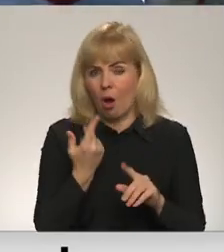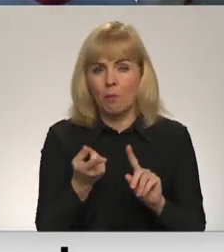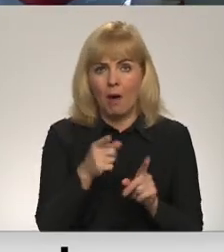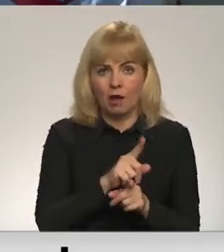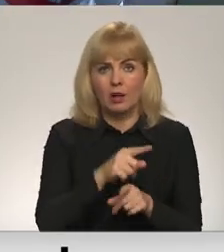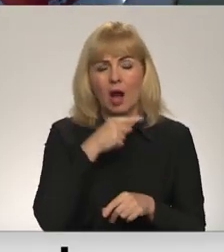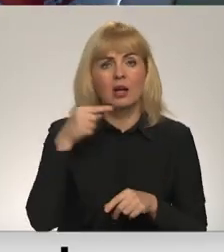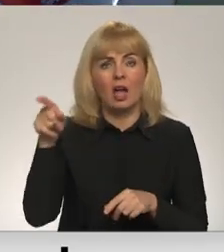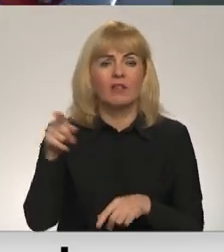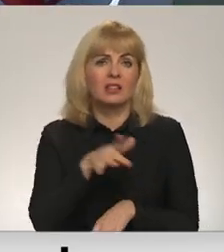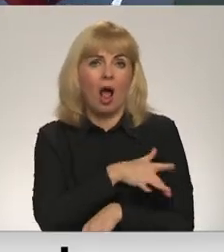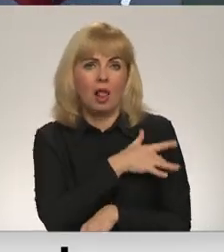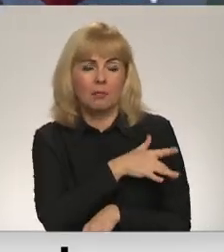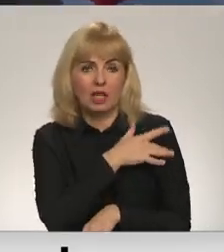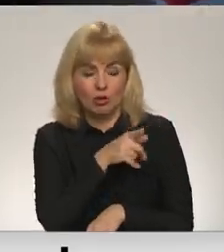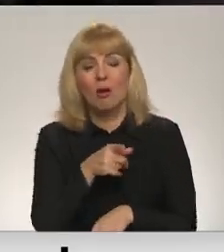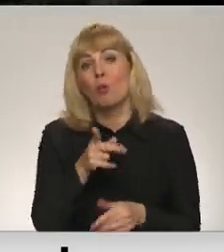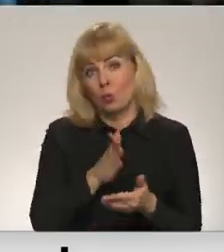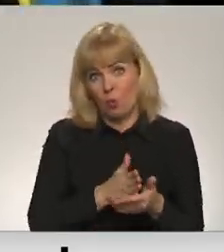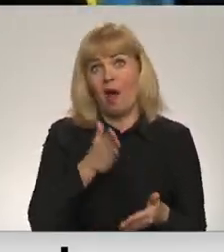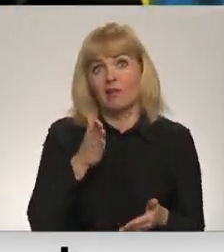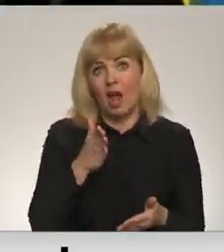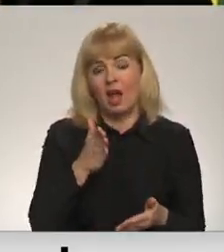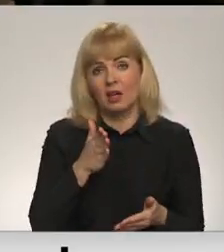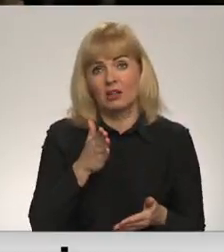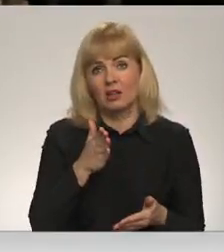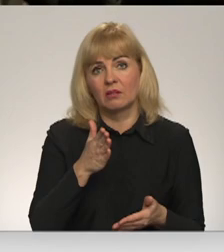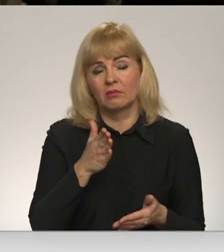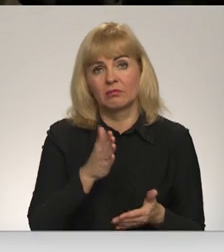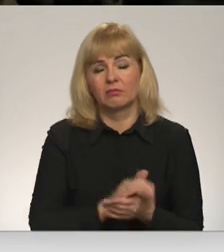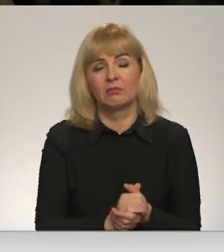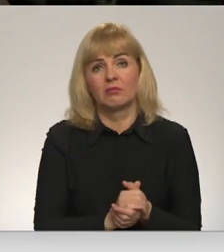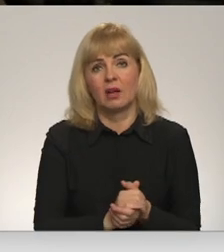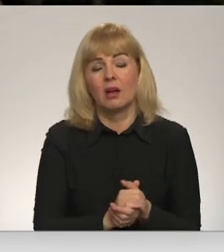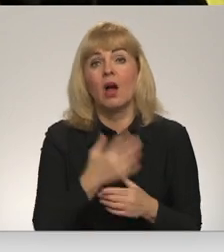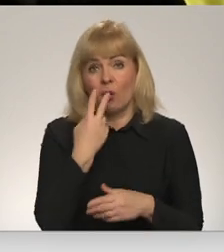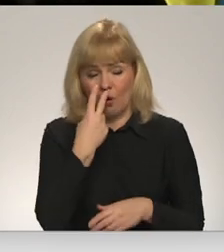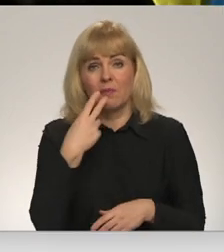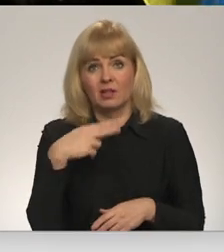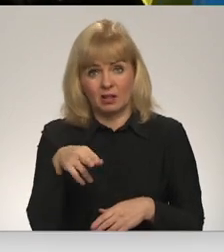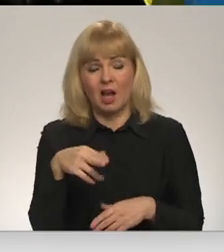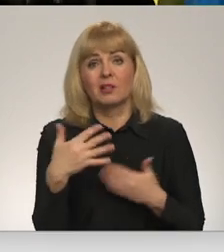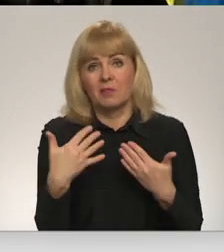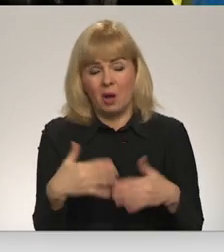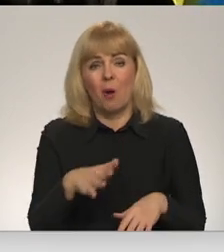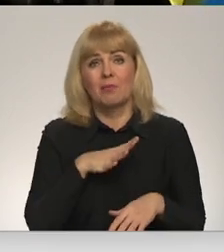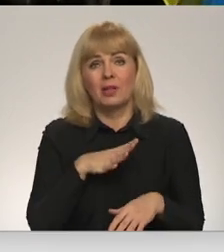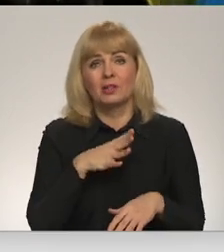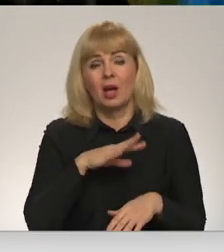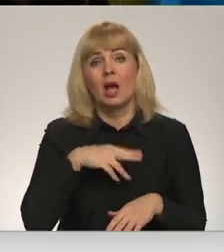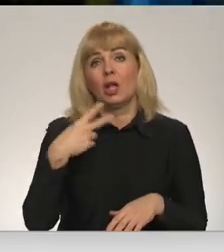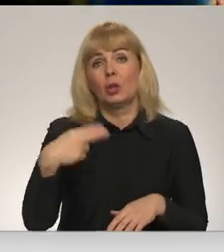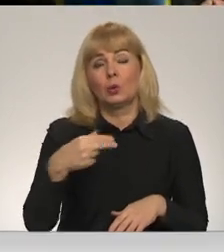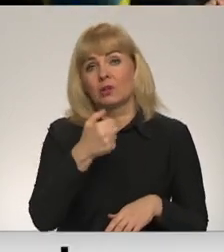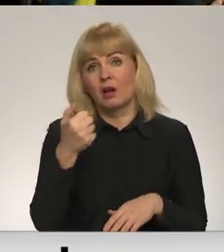Krievijas vasaļvalsti? Pilnīgi noteikti. Pilnīgi noteikti. Tas, ko mēs redzam, ka tas tā jau ir bijis arī kopš 20.